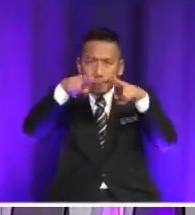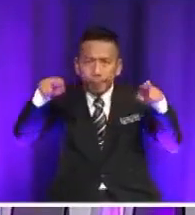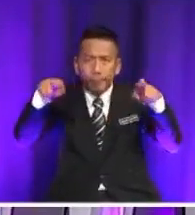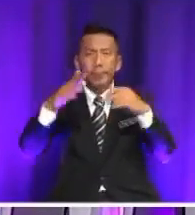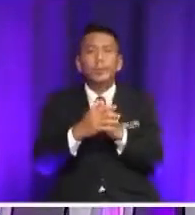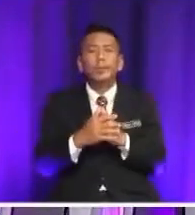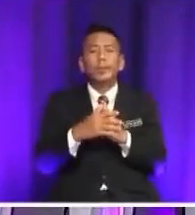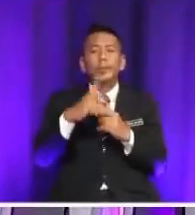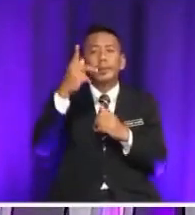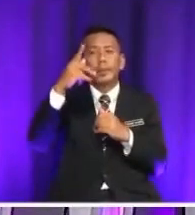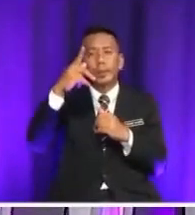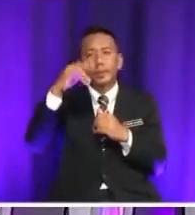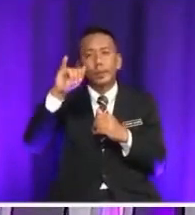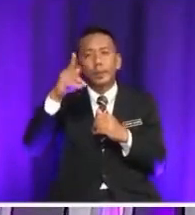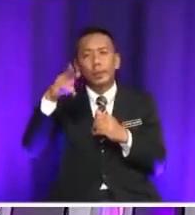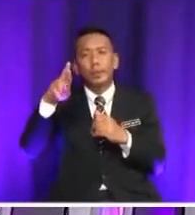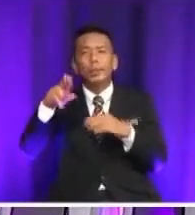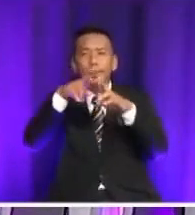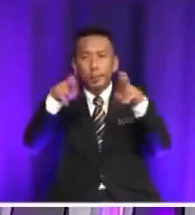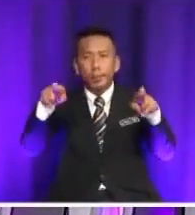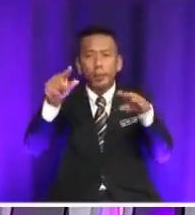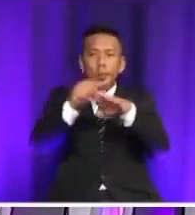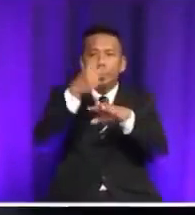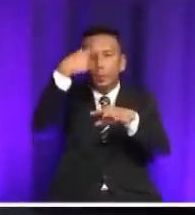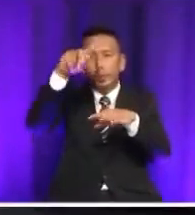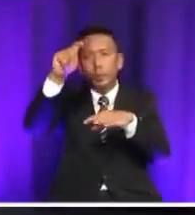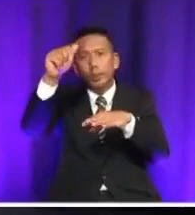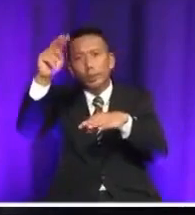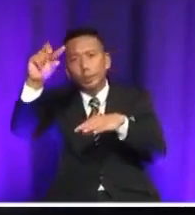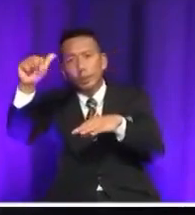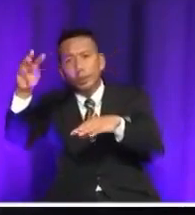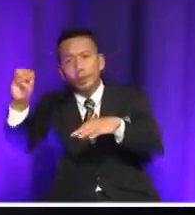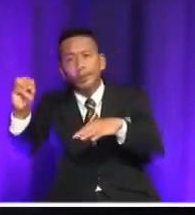Biasanya kita bunuh untuk tanggamu lah